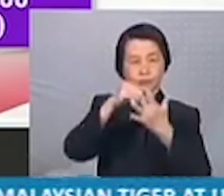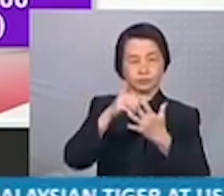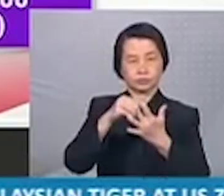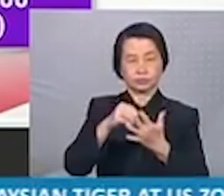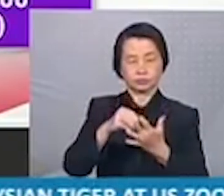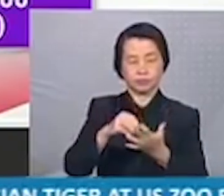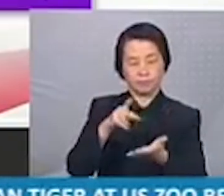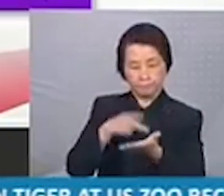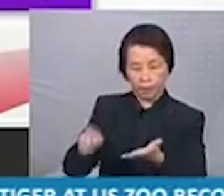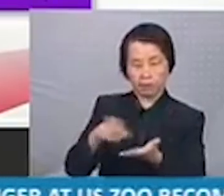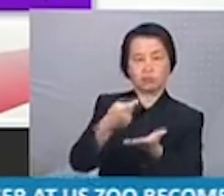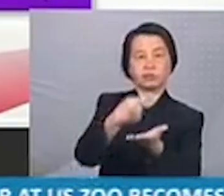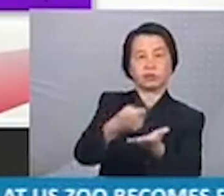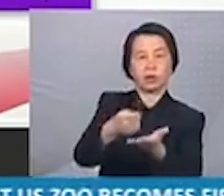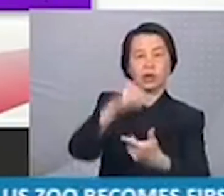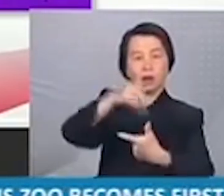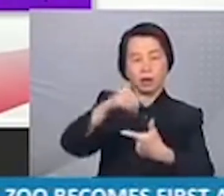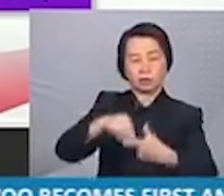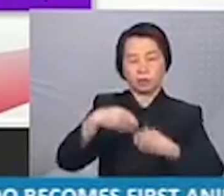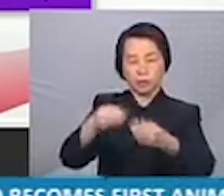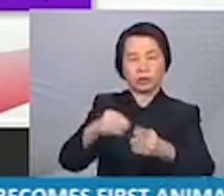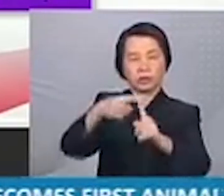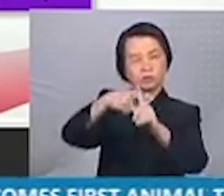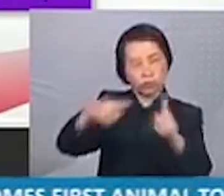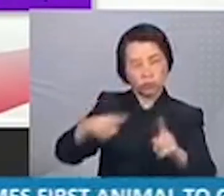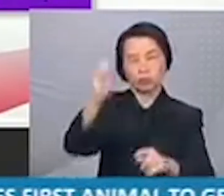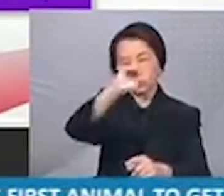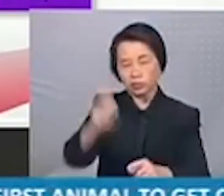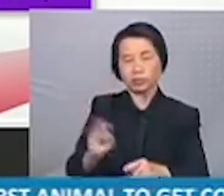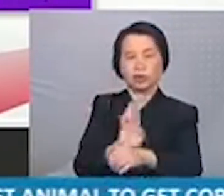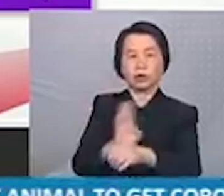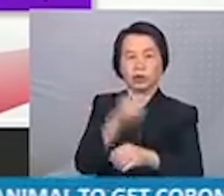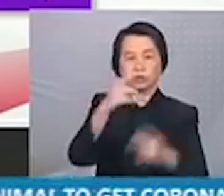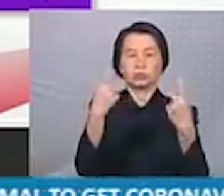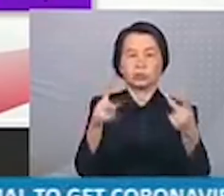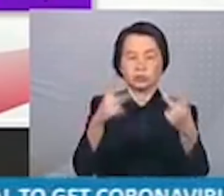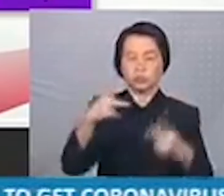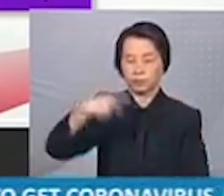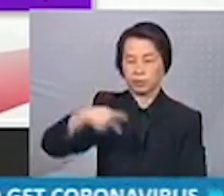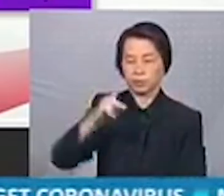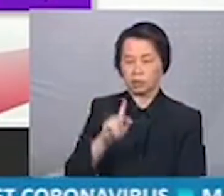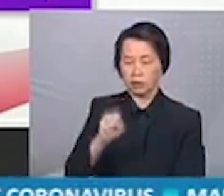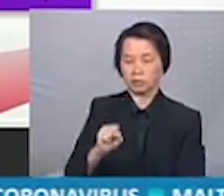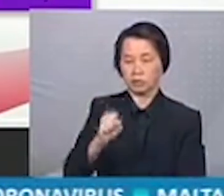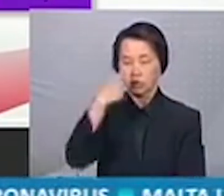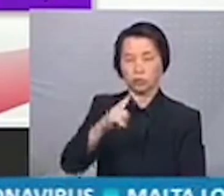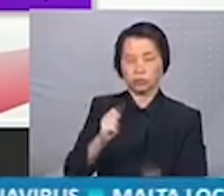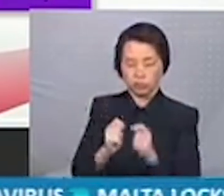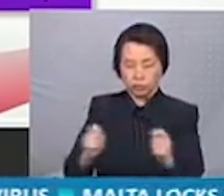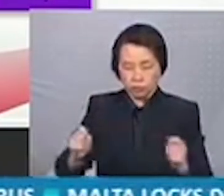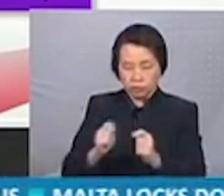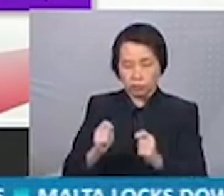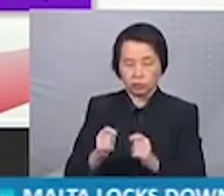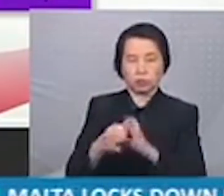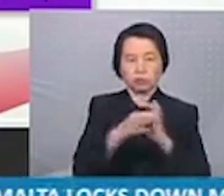atau memberi discount sewaan kepada penjaga runcit PKS bagi premis yang